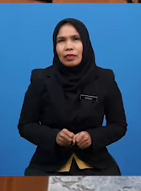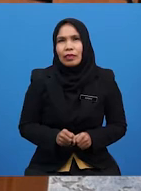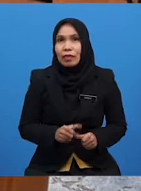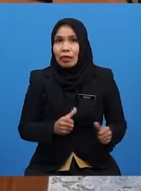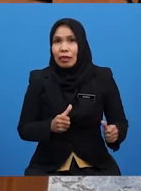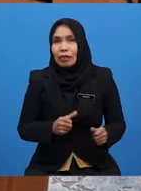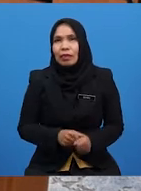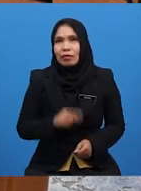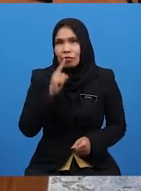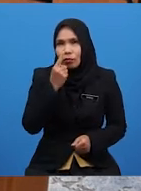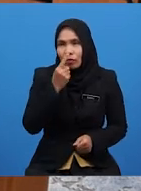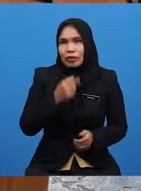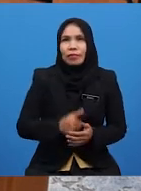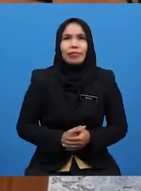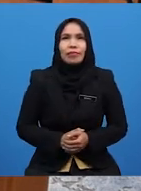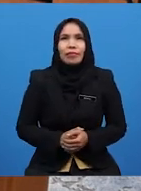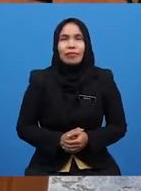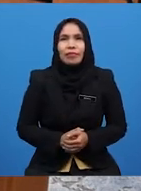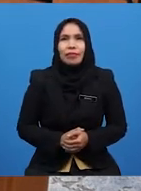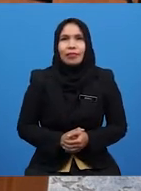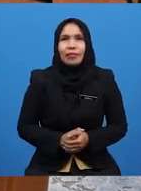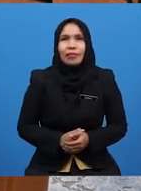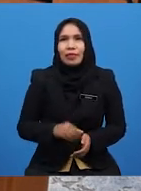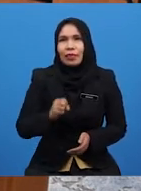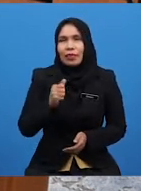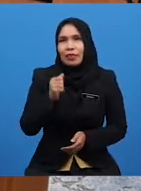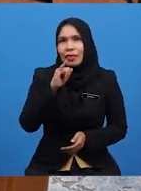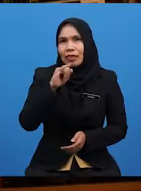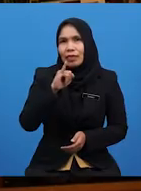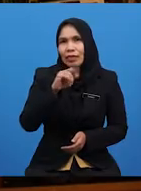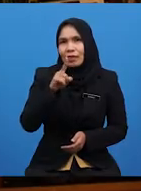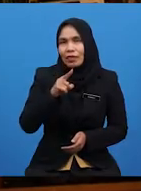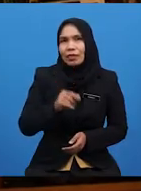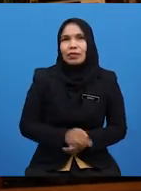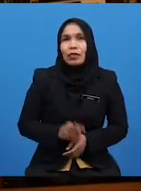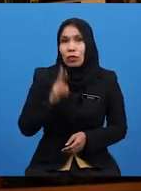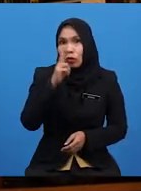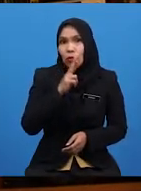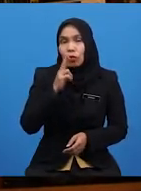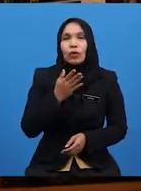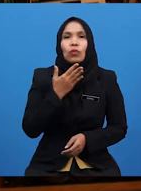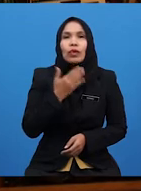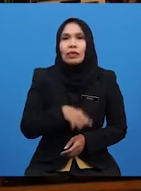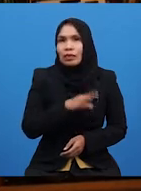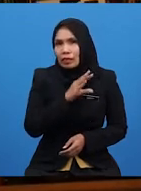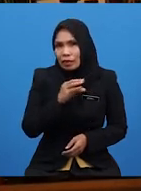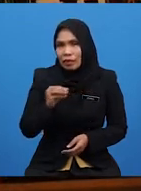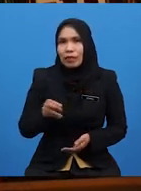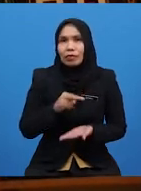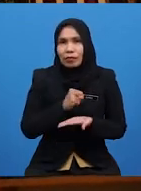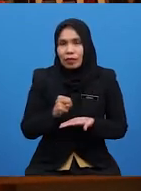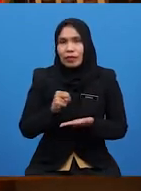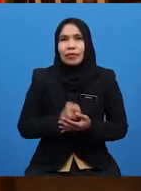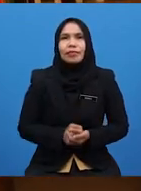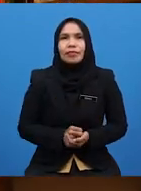melalui perbedaan size rupa warnet dan teknologi inti Ria kediaman